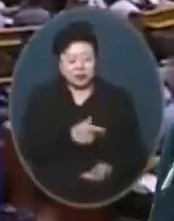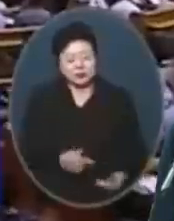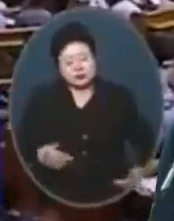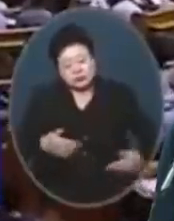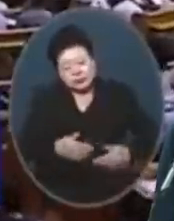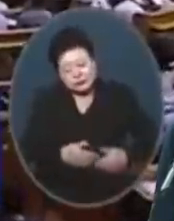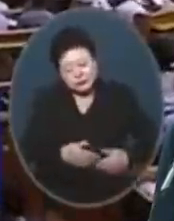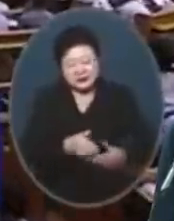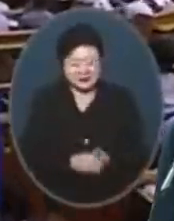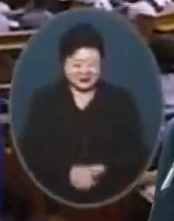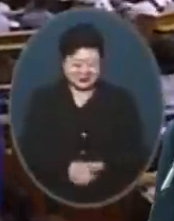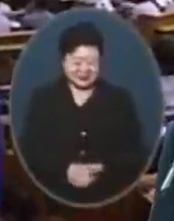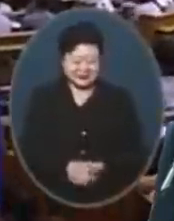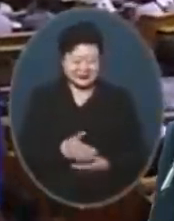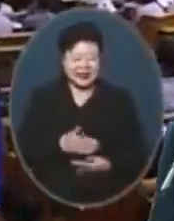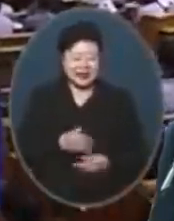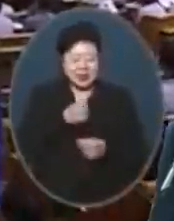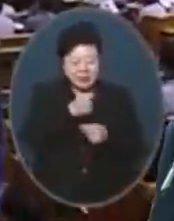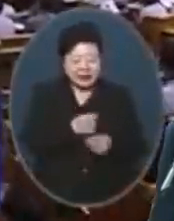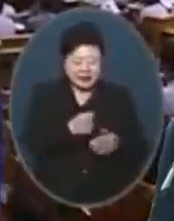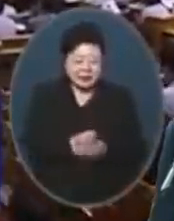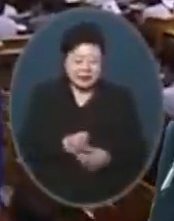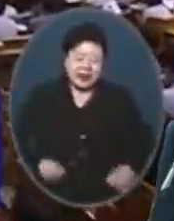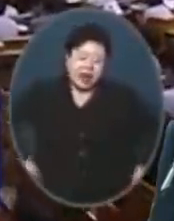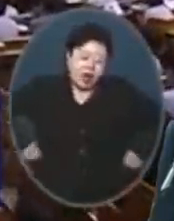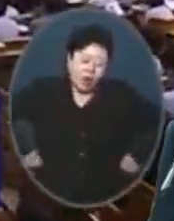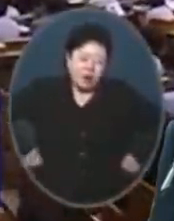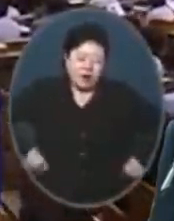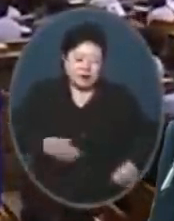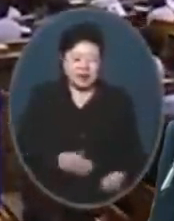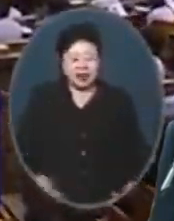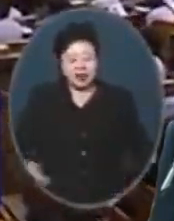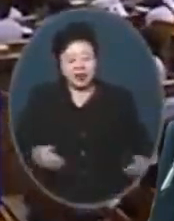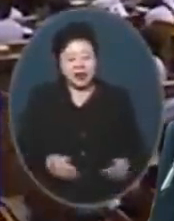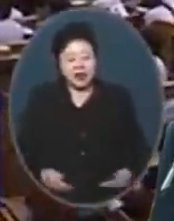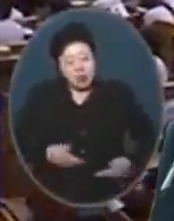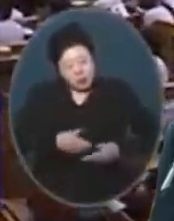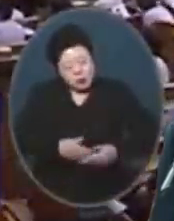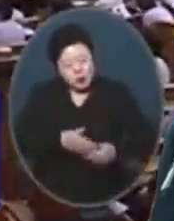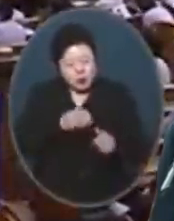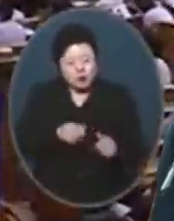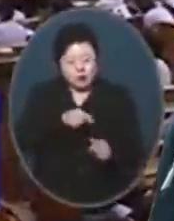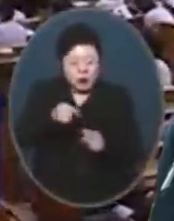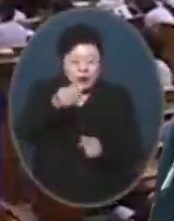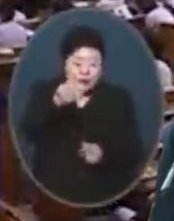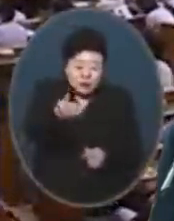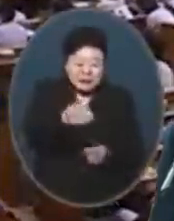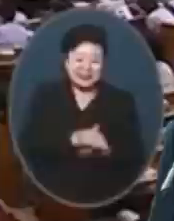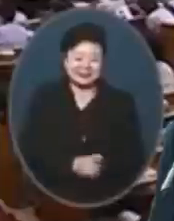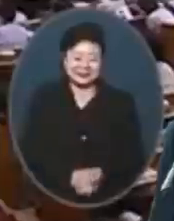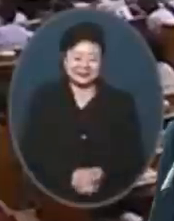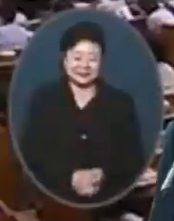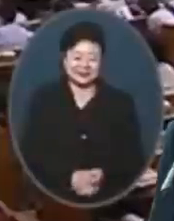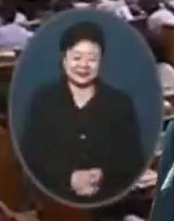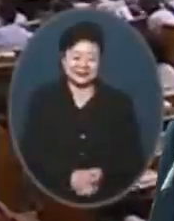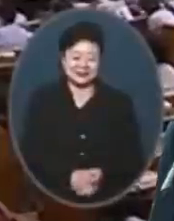것이니 내가 지었은 즉 내가 업을 것이요 내가 품고 구하여 내리라